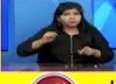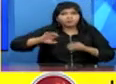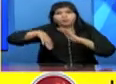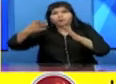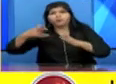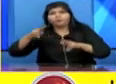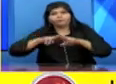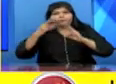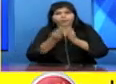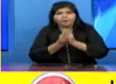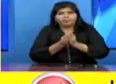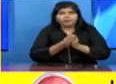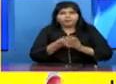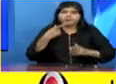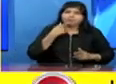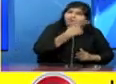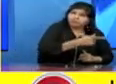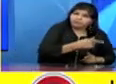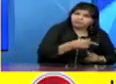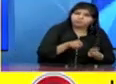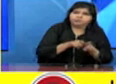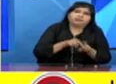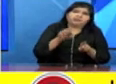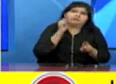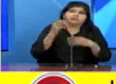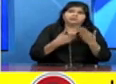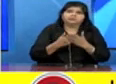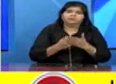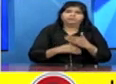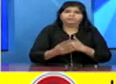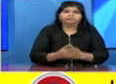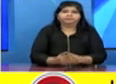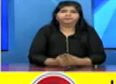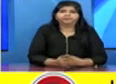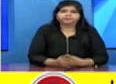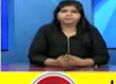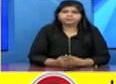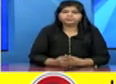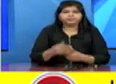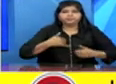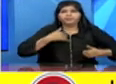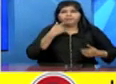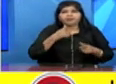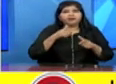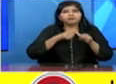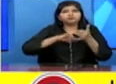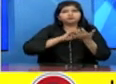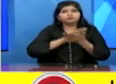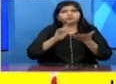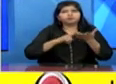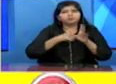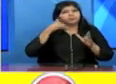अगर कोई चीजें देश को बताने जैसी होगी तो मैं उसका जी जी उपयोग करूंगा। बिल्कुल सर। ऐसा सर